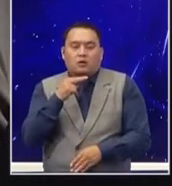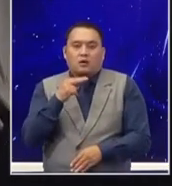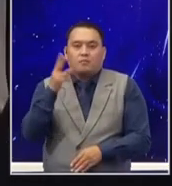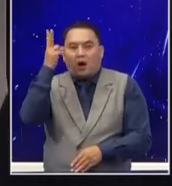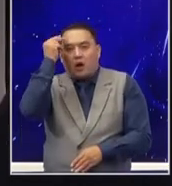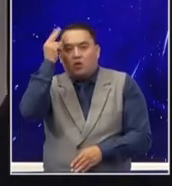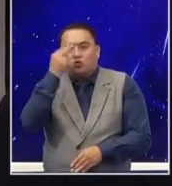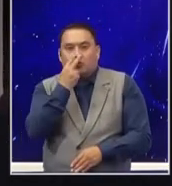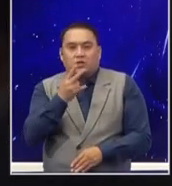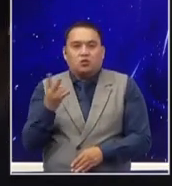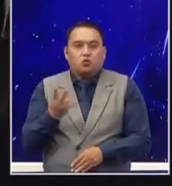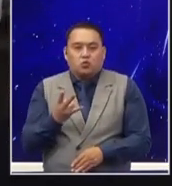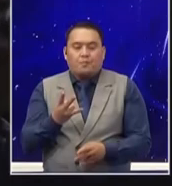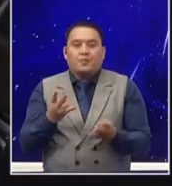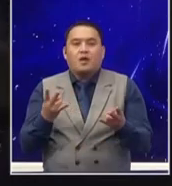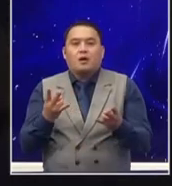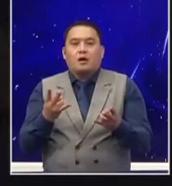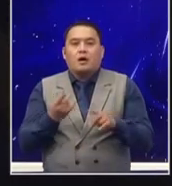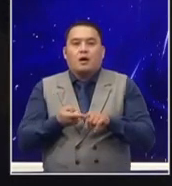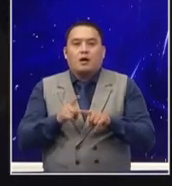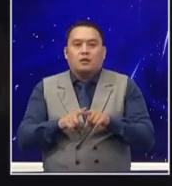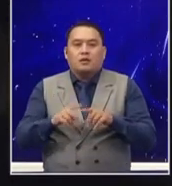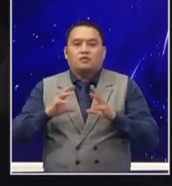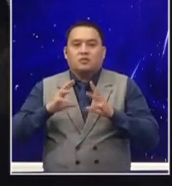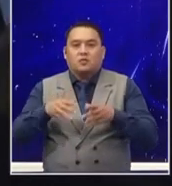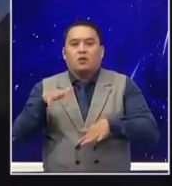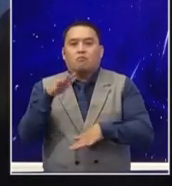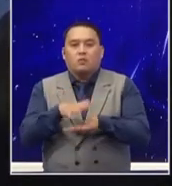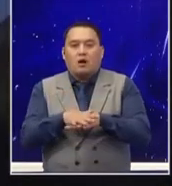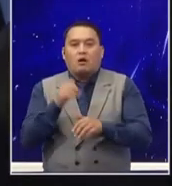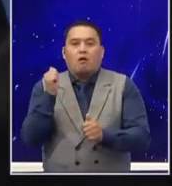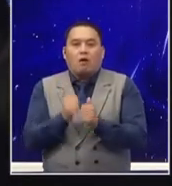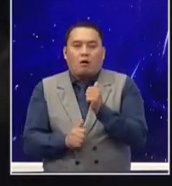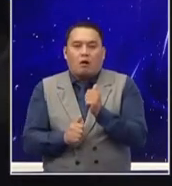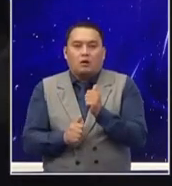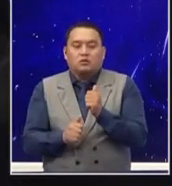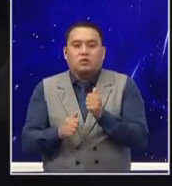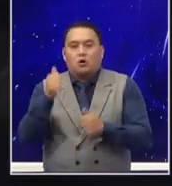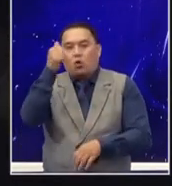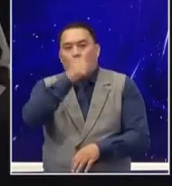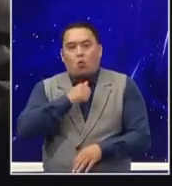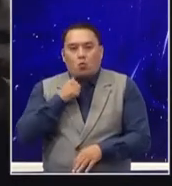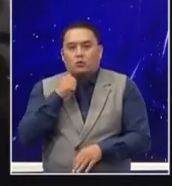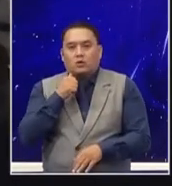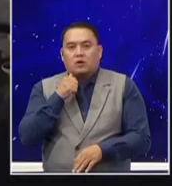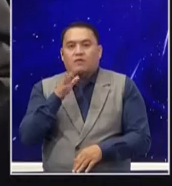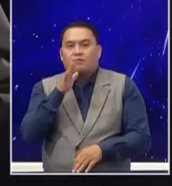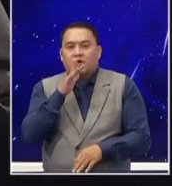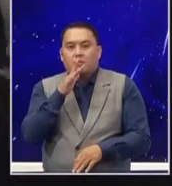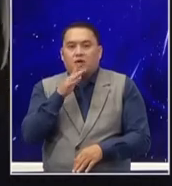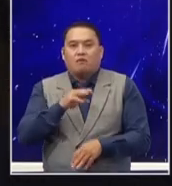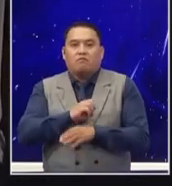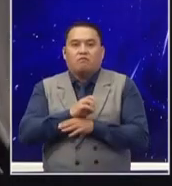количеству. Но еще раз, по-моему, это данные Всемирного банка. Каждый год, вот это, оказывается, во время войны они